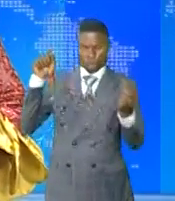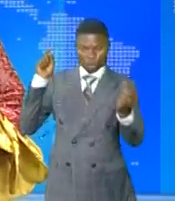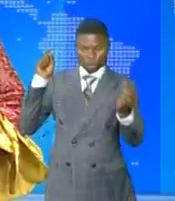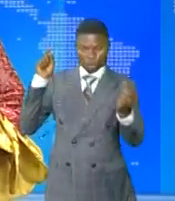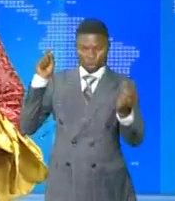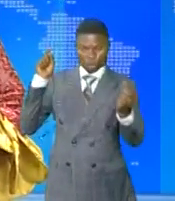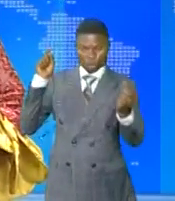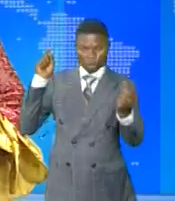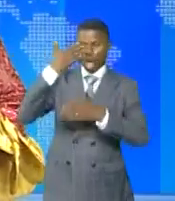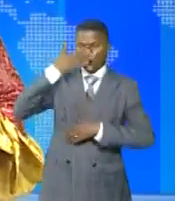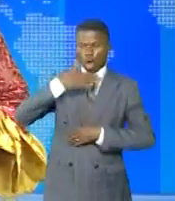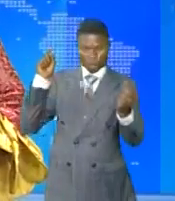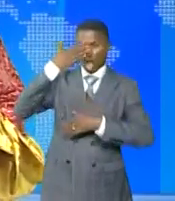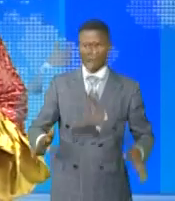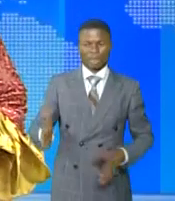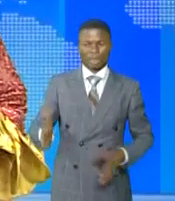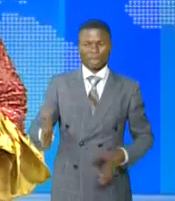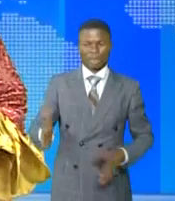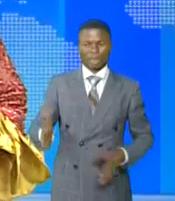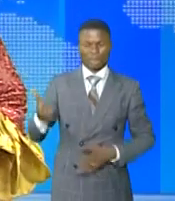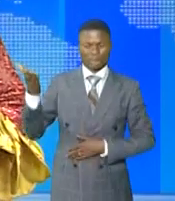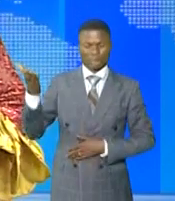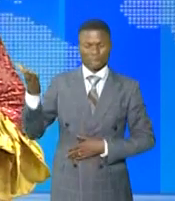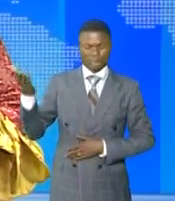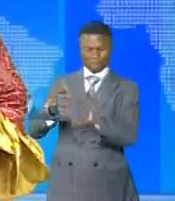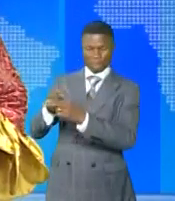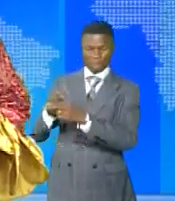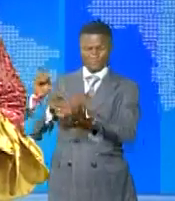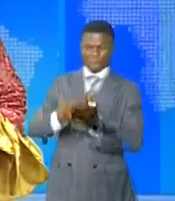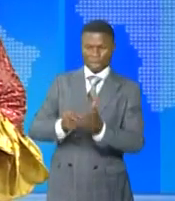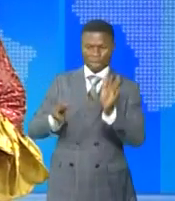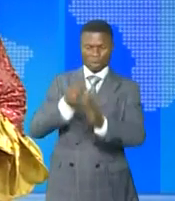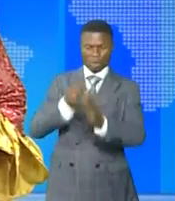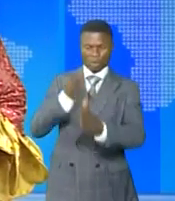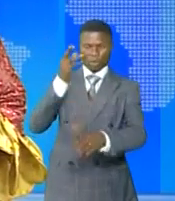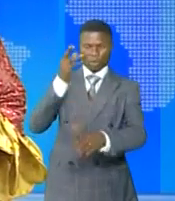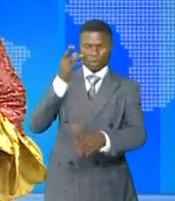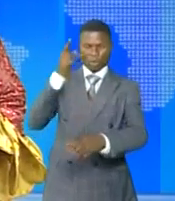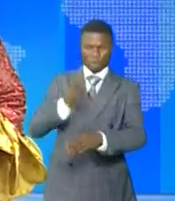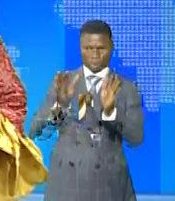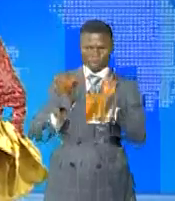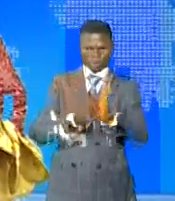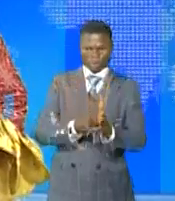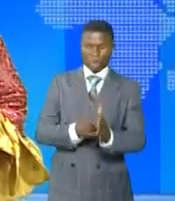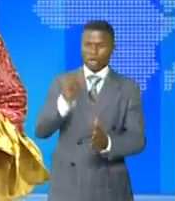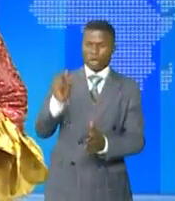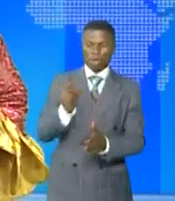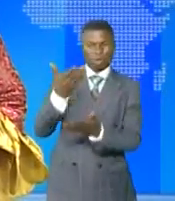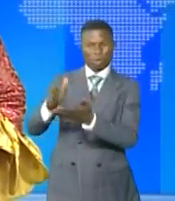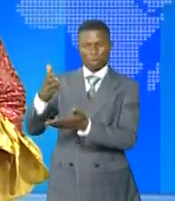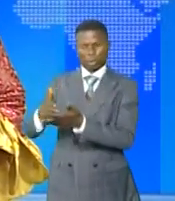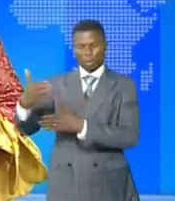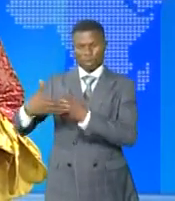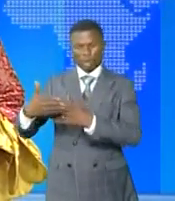funèbre de l'hôpital de l'hôpital 16h, 17h30, à côté de